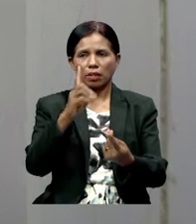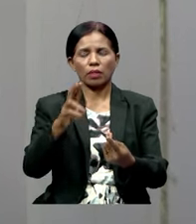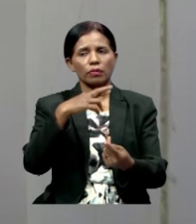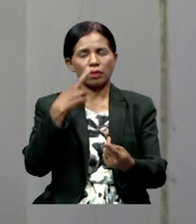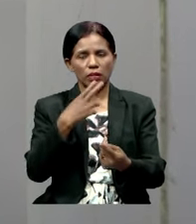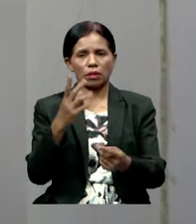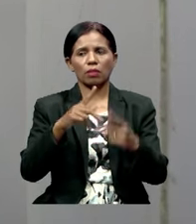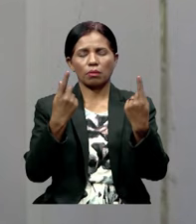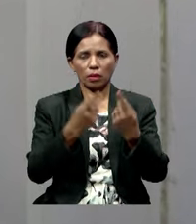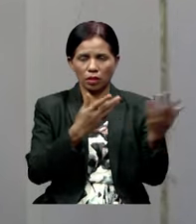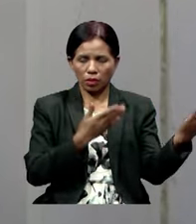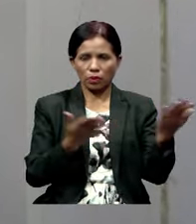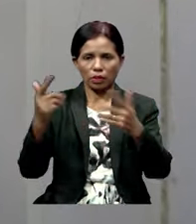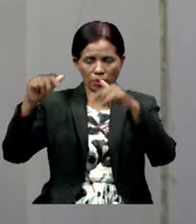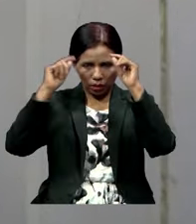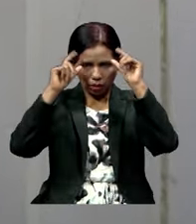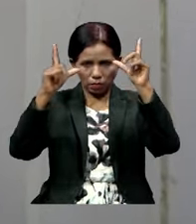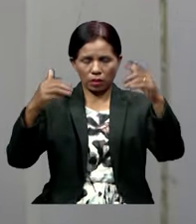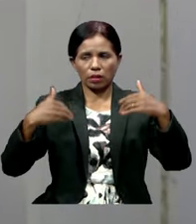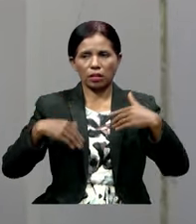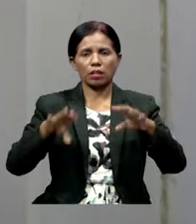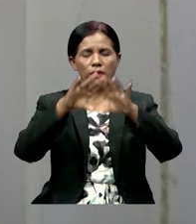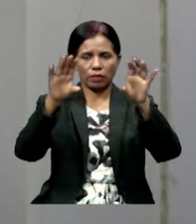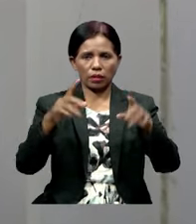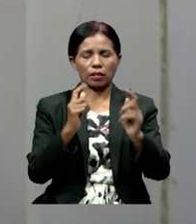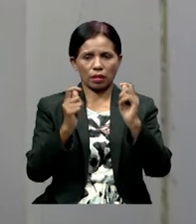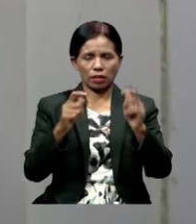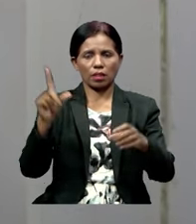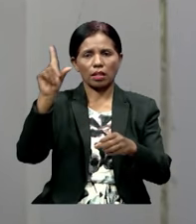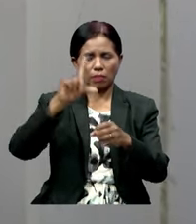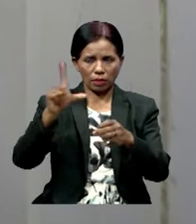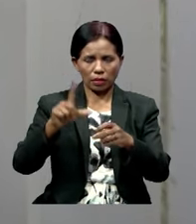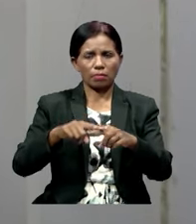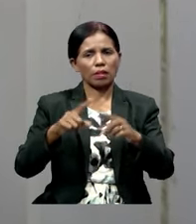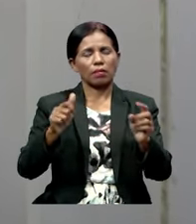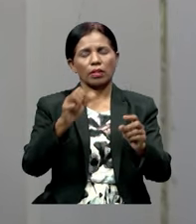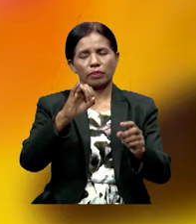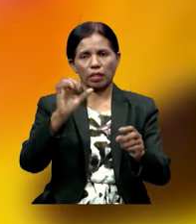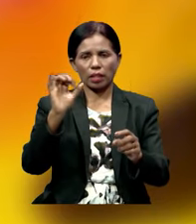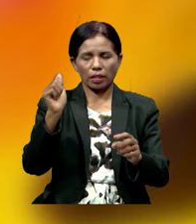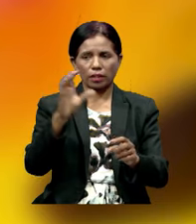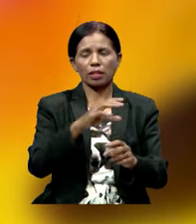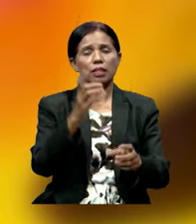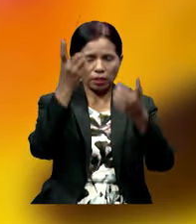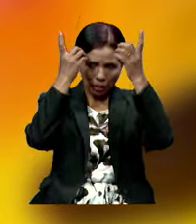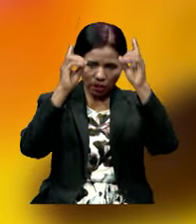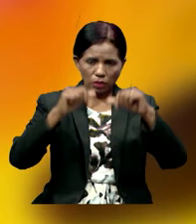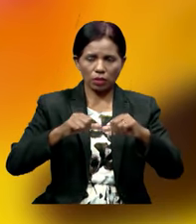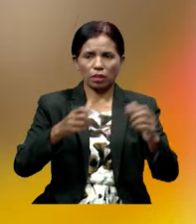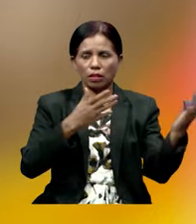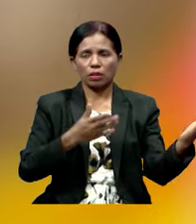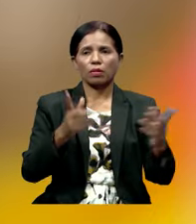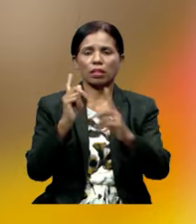ne pe imprese importă me Timor-Leste iha certificatul teste laboratorium. Mai bine ai face să decide una catac se continua lor a mostra